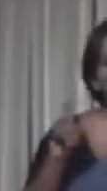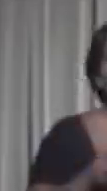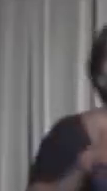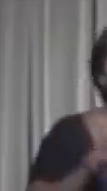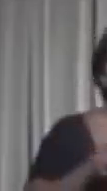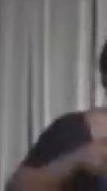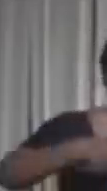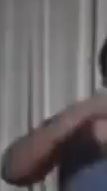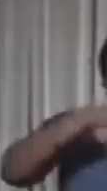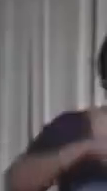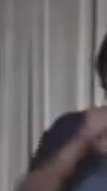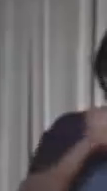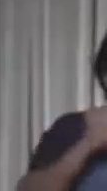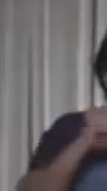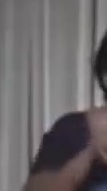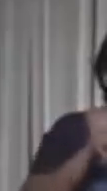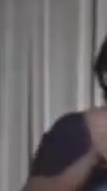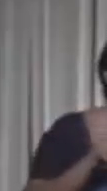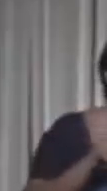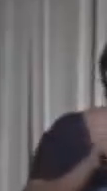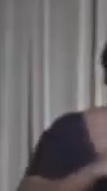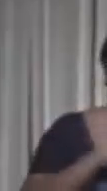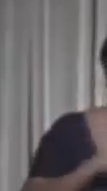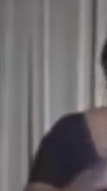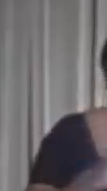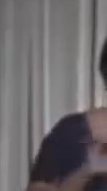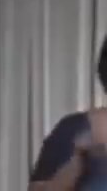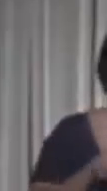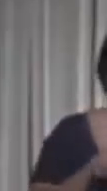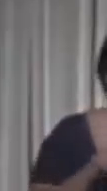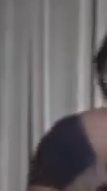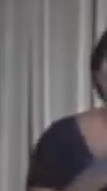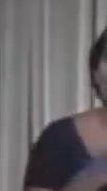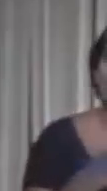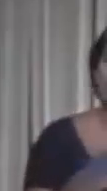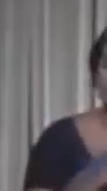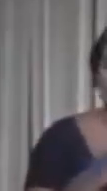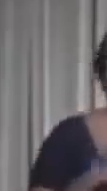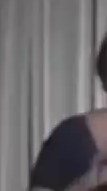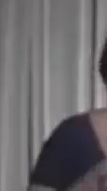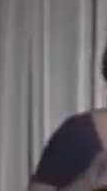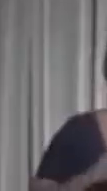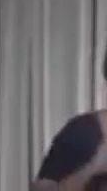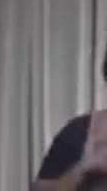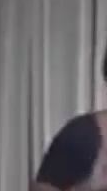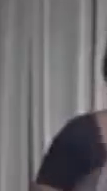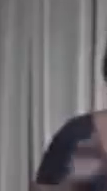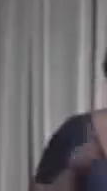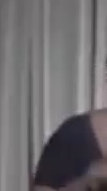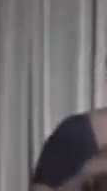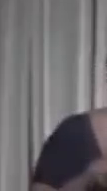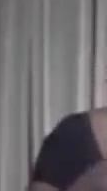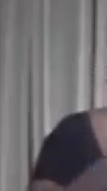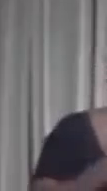நாடு. இந்த ஒரு நாட்டிலே தனியார் சட்டங்களாக முஸ்லிம்களுக்கான சில விடயங்கள், அவர்களுடைய இனத்தை மதத்தை அவர்களுடைய